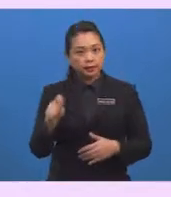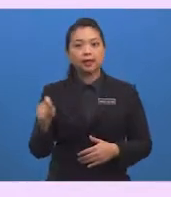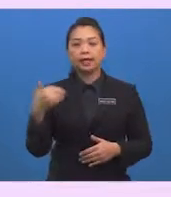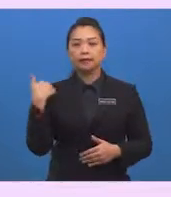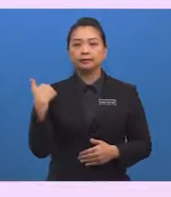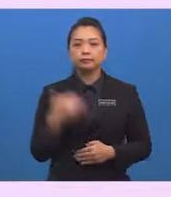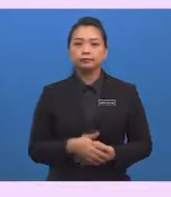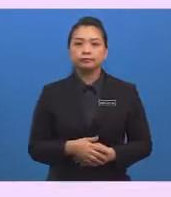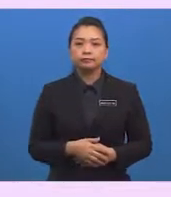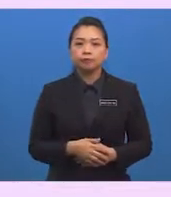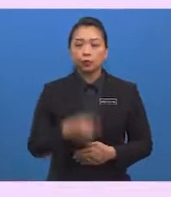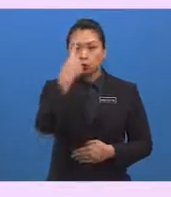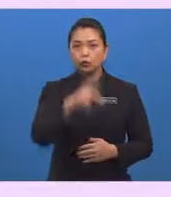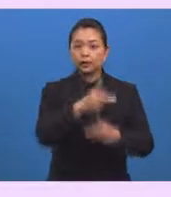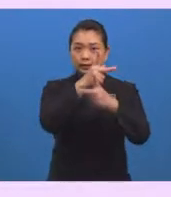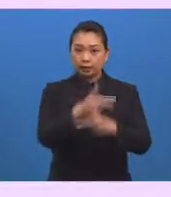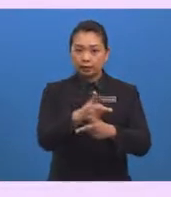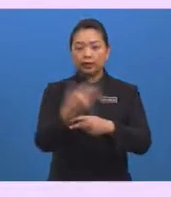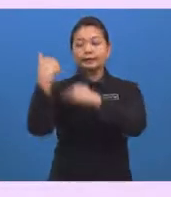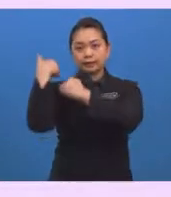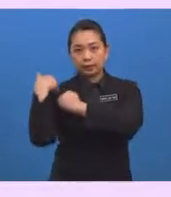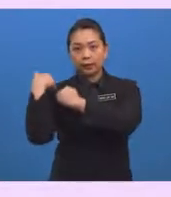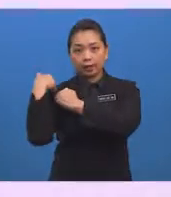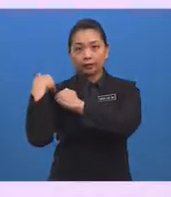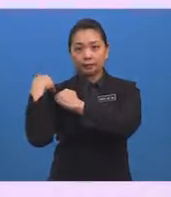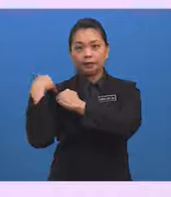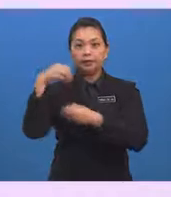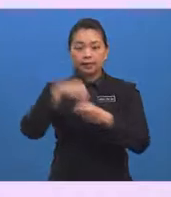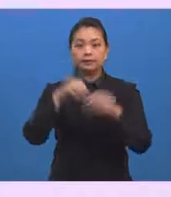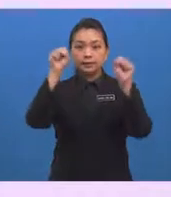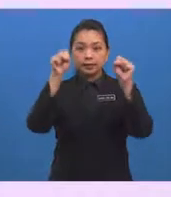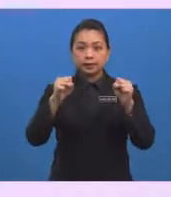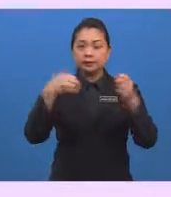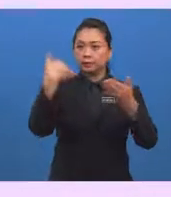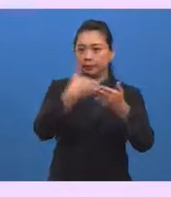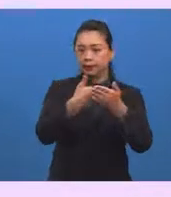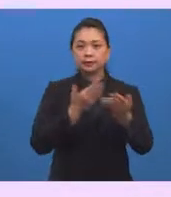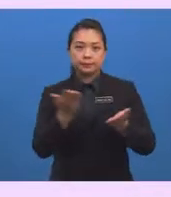Seterusnya, untuk mengekalkan accountability dalam sistem penyampaian perkhidmatan awam.